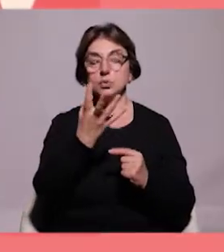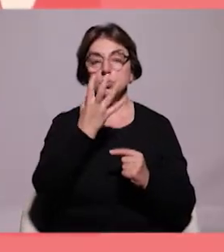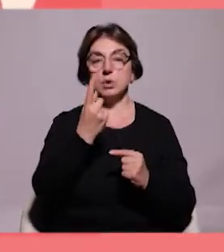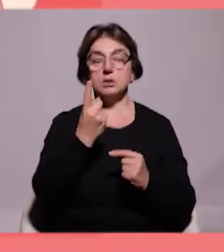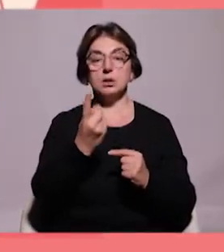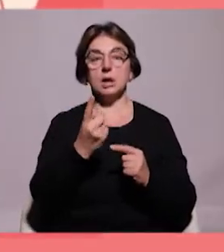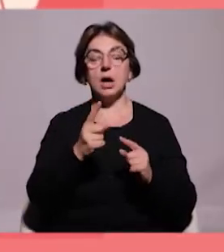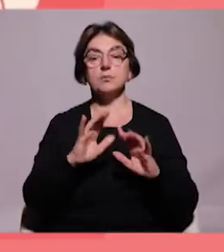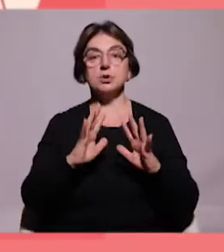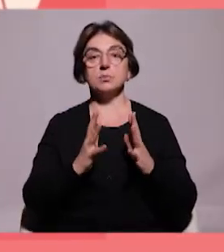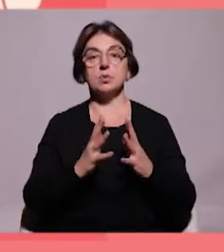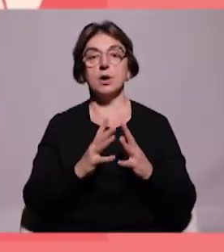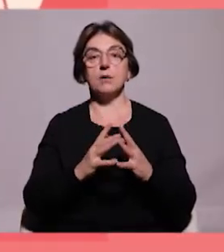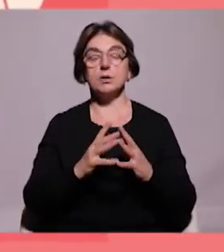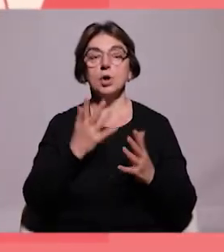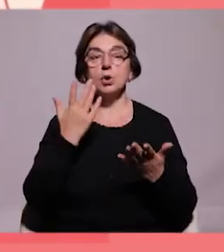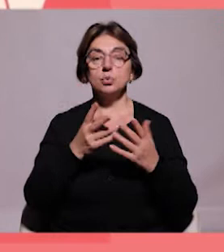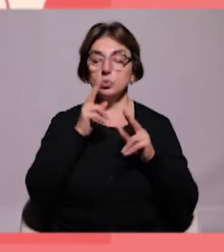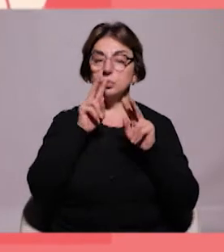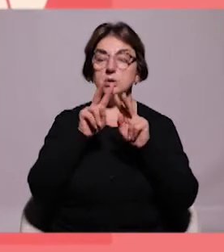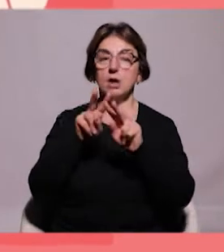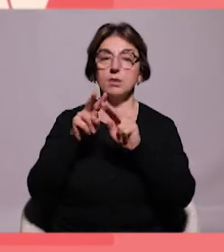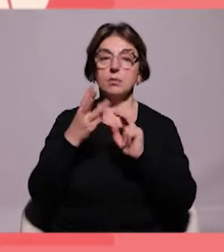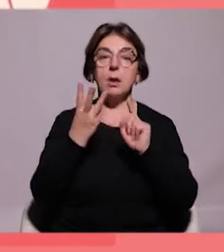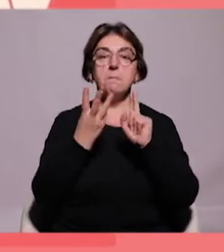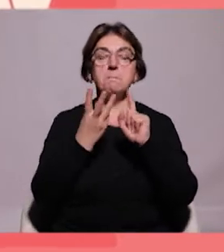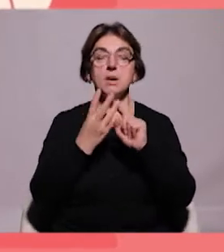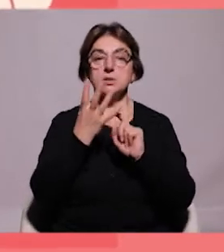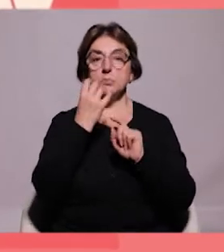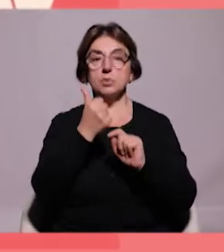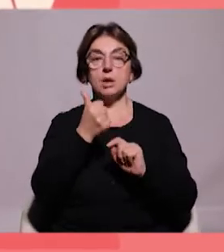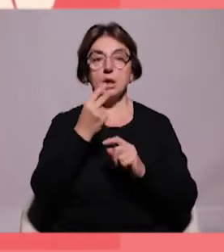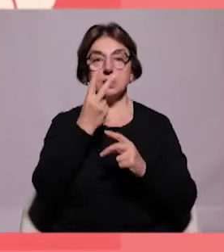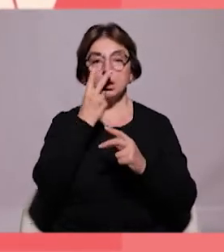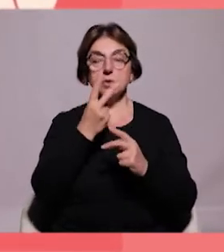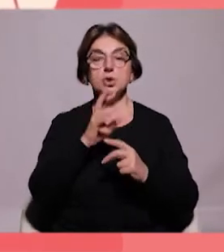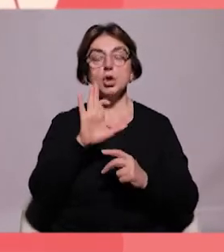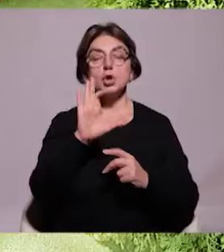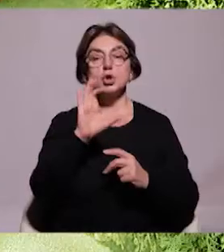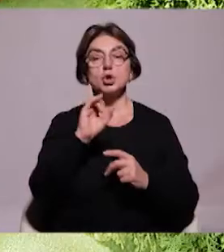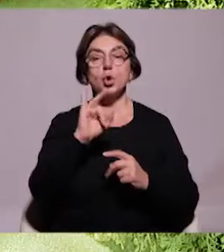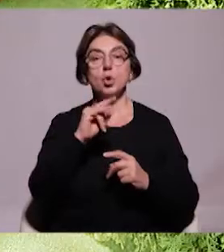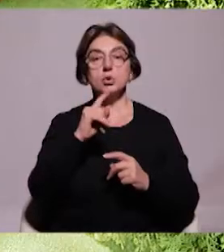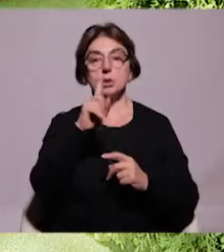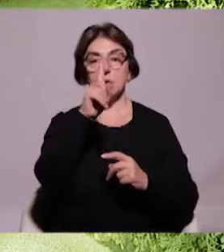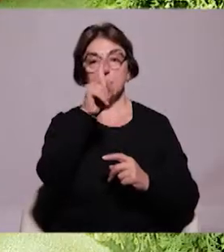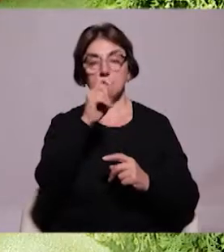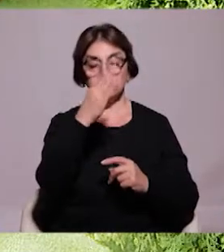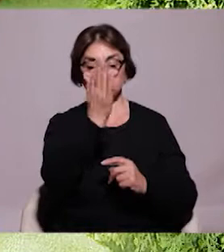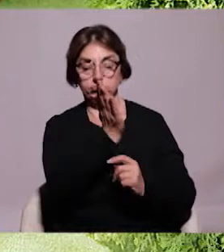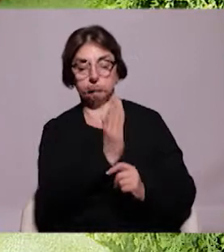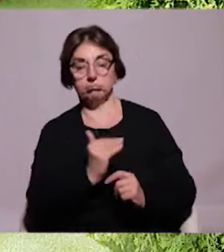გამოსახულებაზე. ამ შემთხვევაშიც თუ დავაკვირდებით, მესამე სურათზე კარგად ჩანს სკოლიოზი, ანუ ხერხემლის